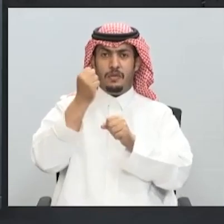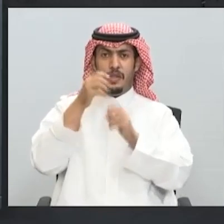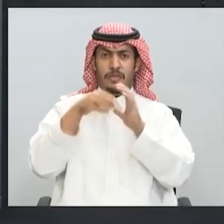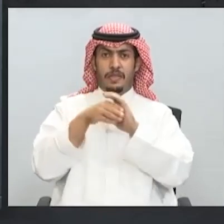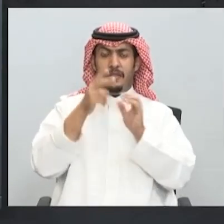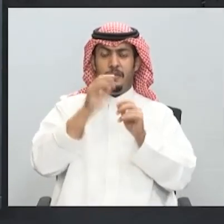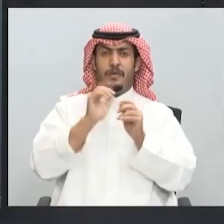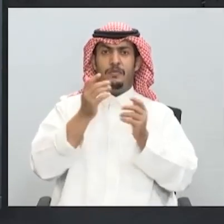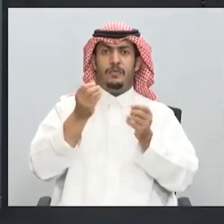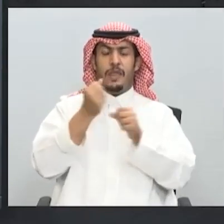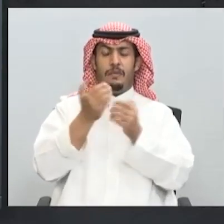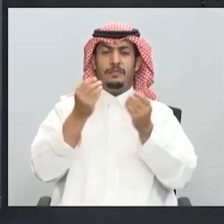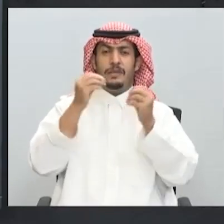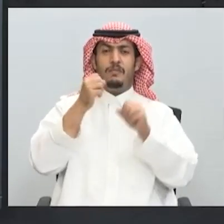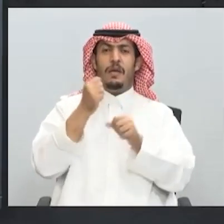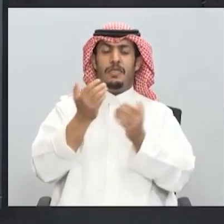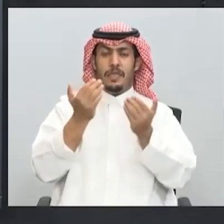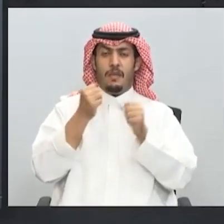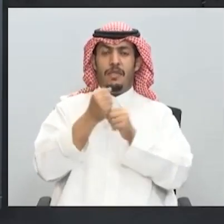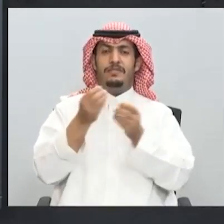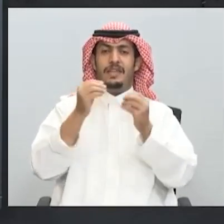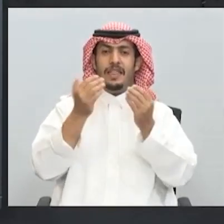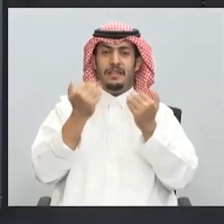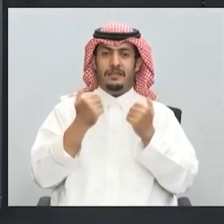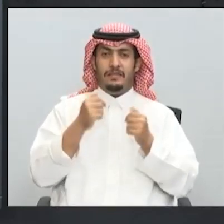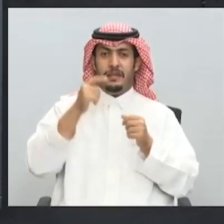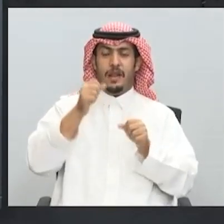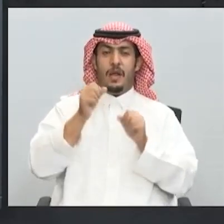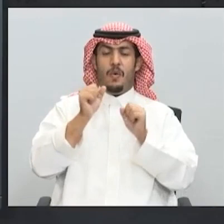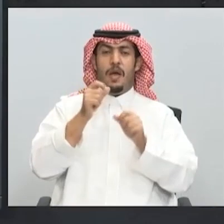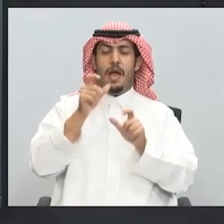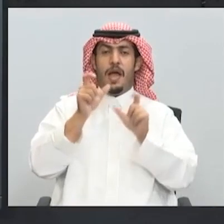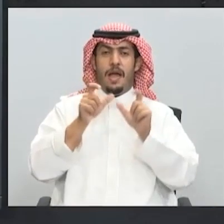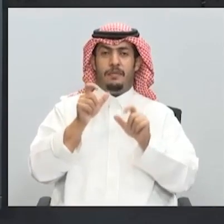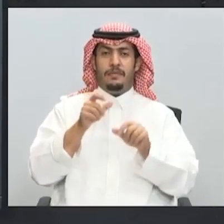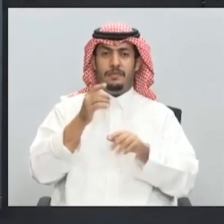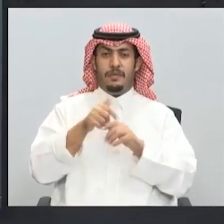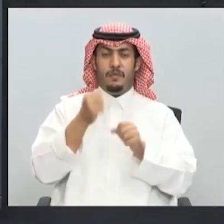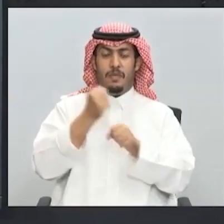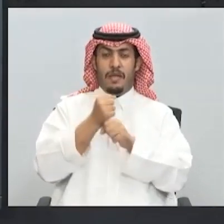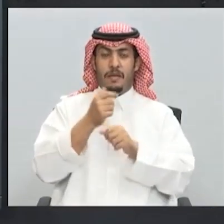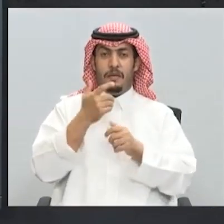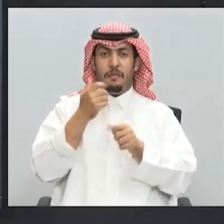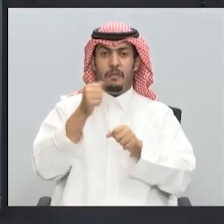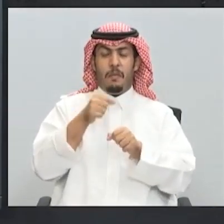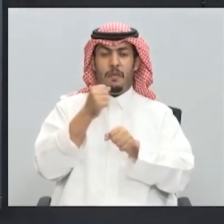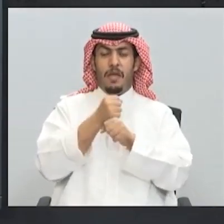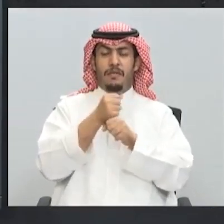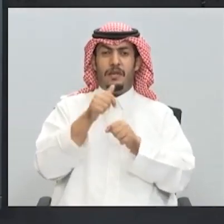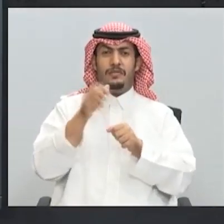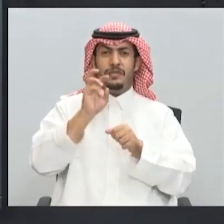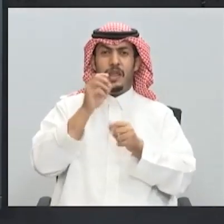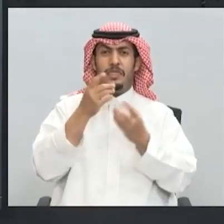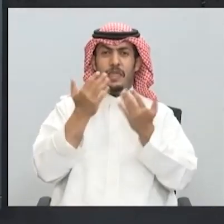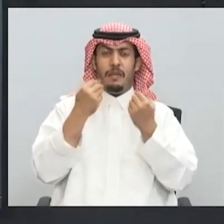عليها طلب متزايد ستقوم بطلب موظفين بشكل اكبر او قوه عامله بشكل اكبر الوظائف التي ليس لها او